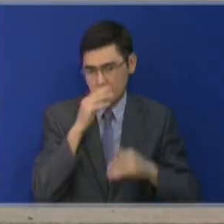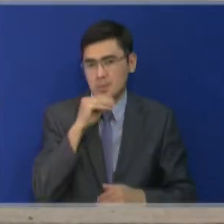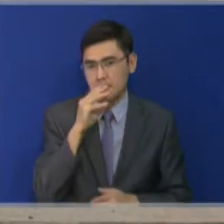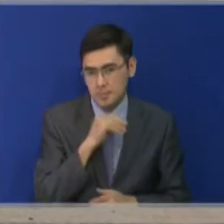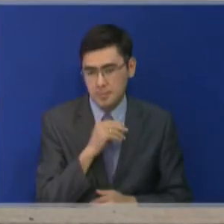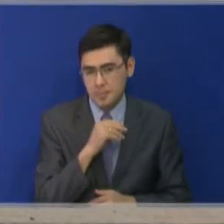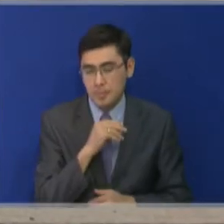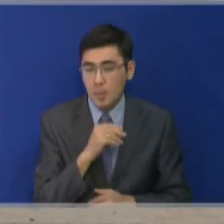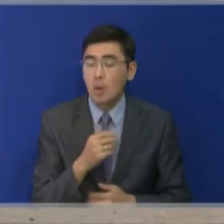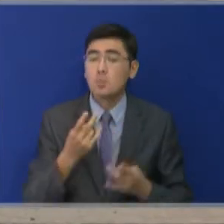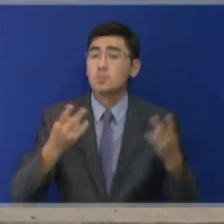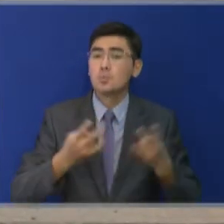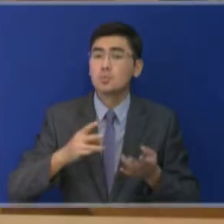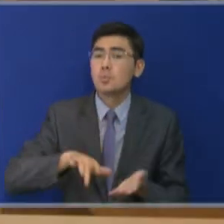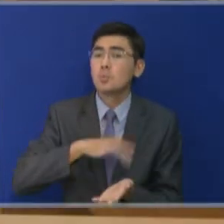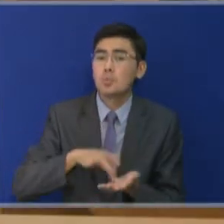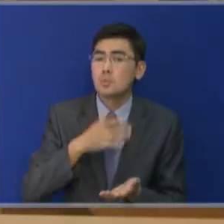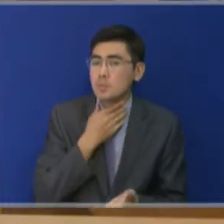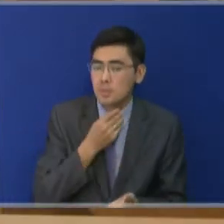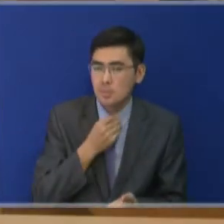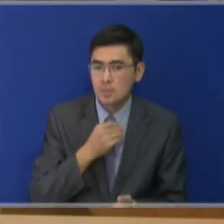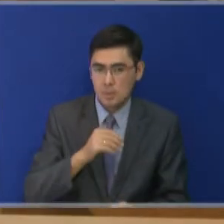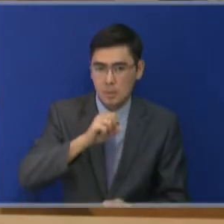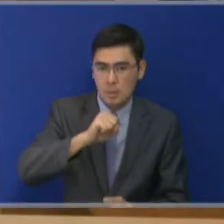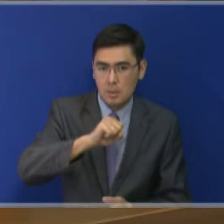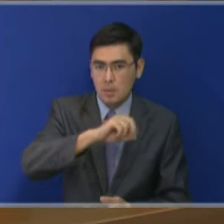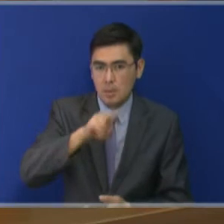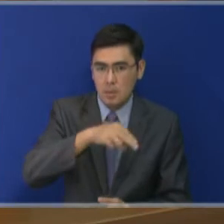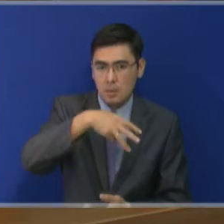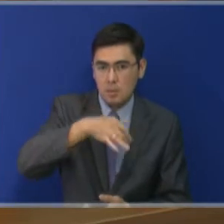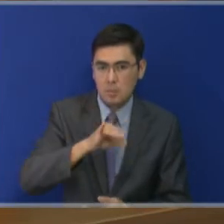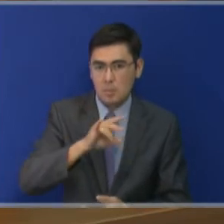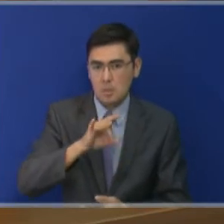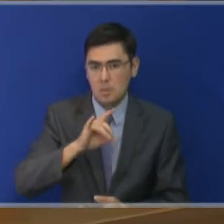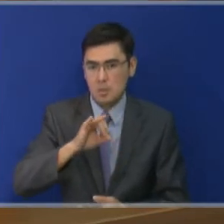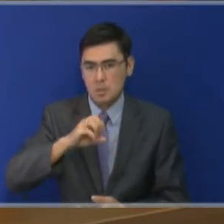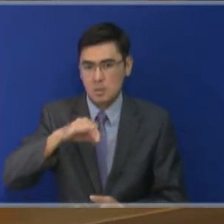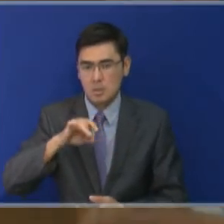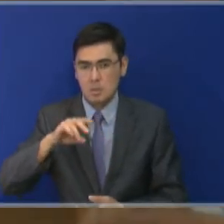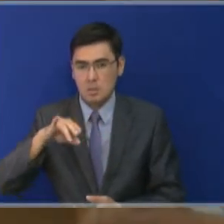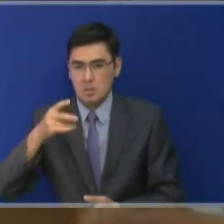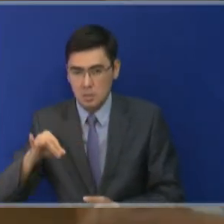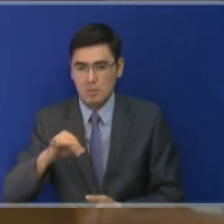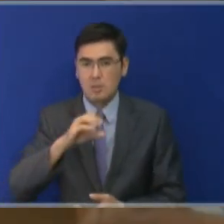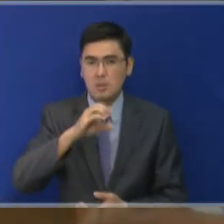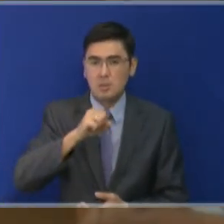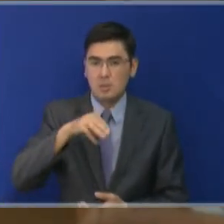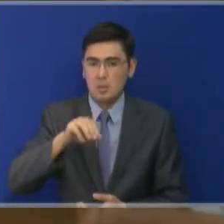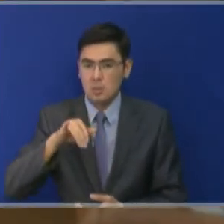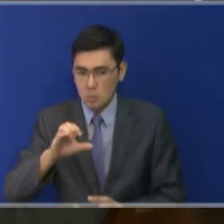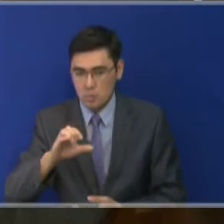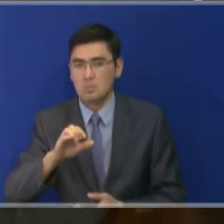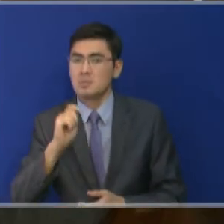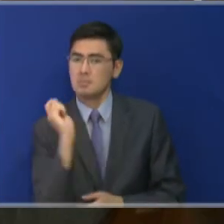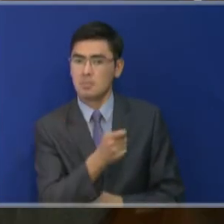әкімшілік мәртебесін алуы тиімді болады. Жақында өткен қоғамдық кеңестің отырысында қоғам белсендісі Николай Исаев өңірді